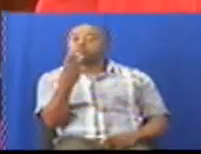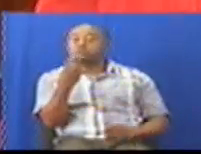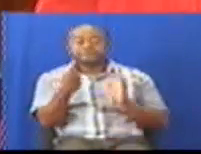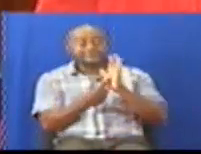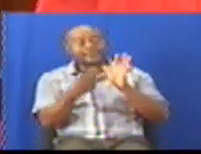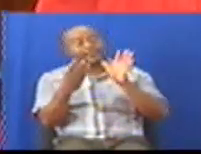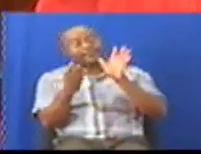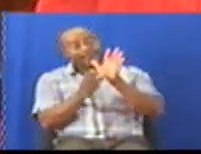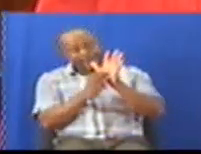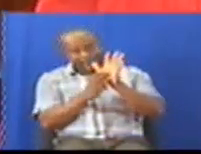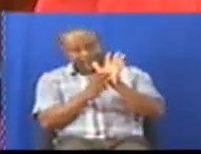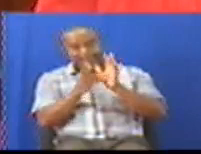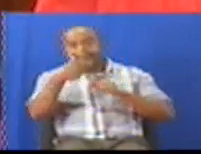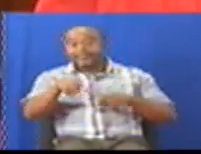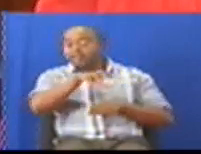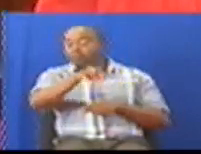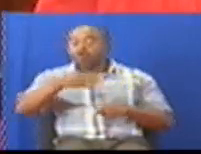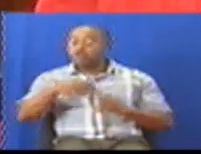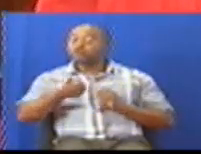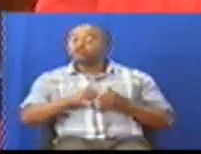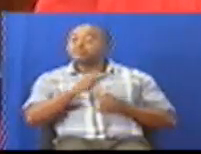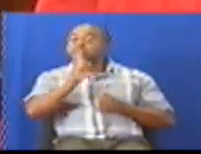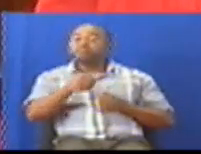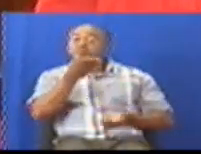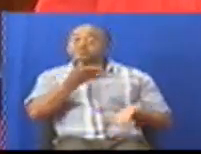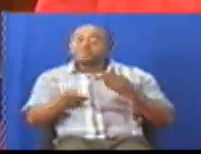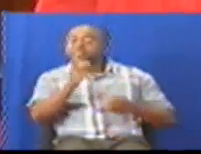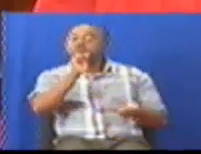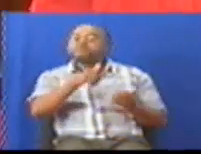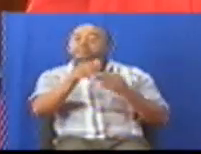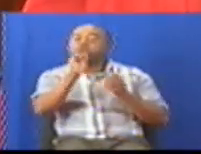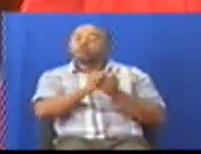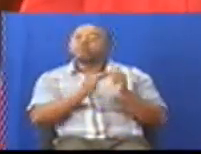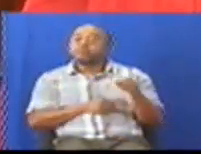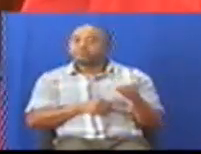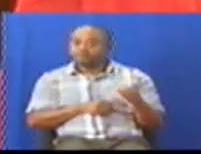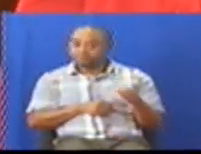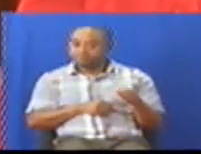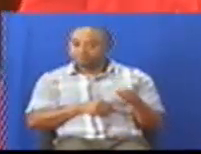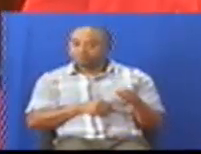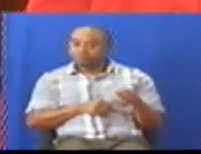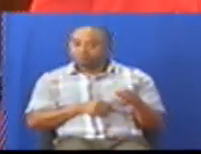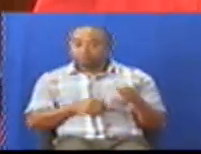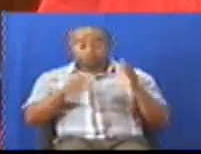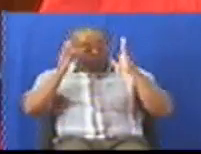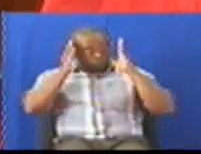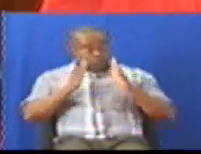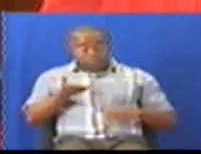Ndani ya mkoa wetu wa Njombe tumejengewa zahanati zaidi ya 10. Mheshimiwa Naibu